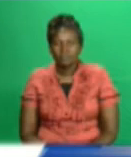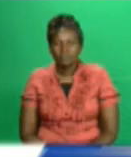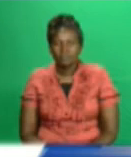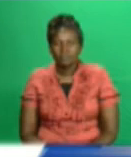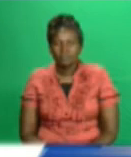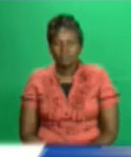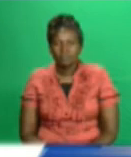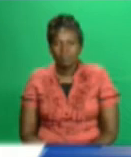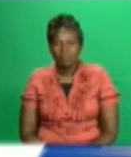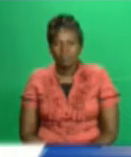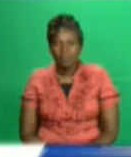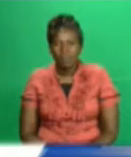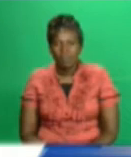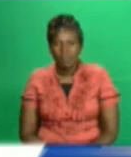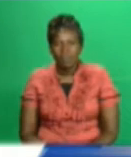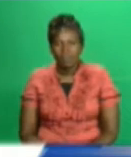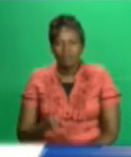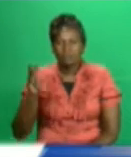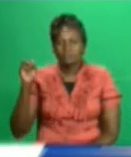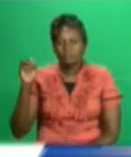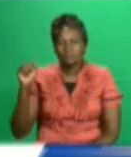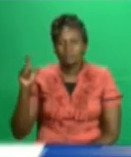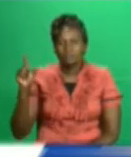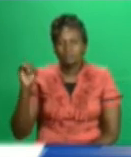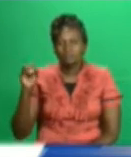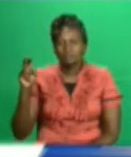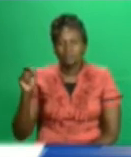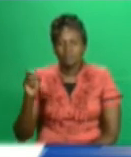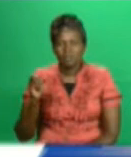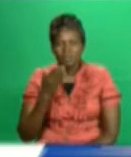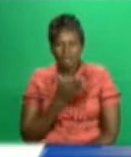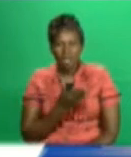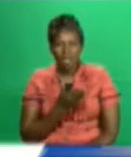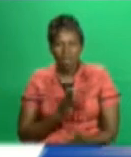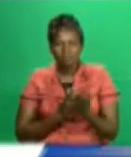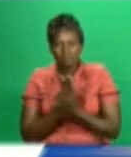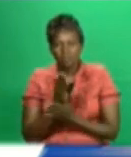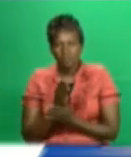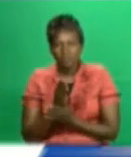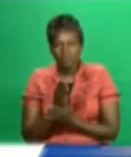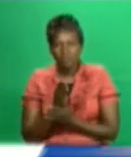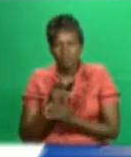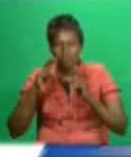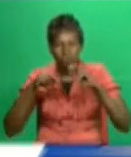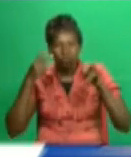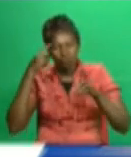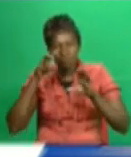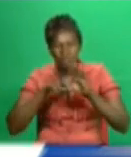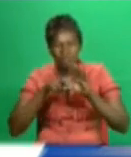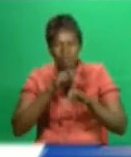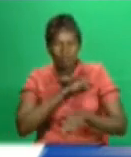Na mgombeaji ubunge katika eneo bunge la Malindi kupitia chama cha Jubilee Philip Charo ameahidi kubadilisha uchumi na taswira ya eneo